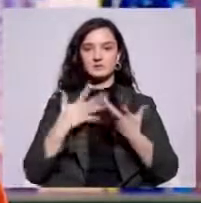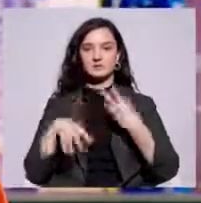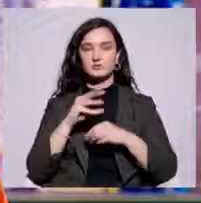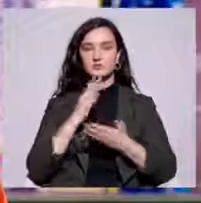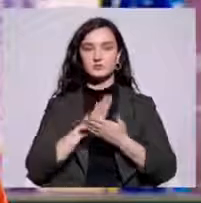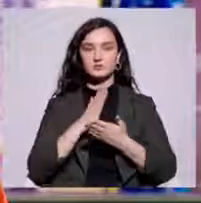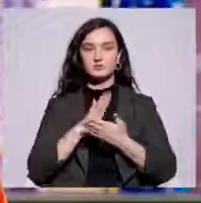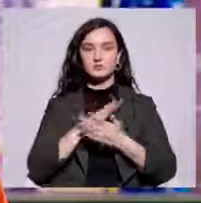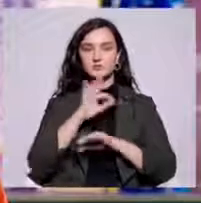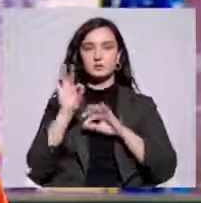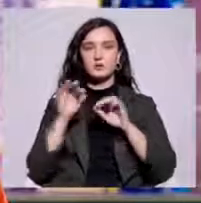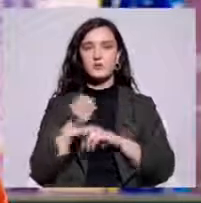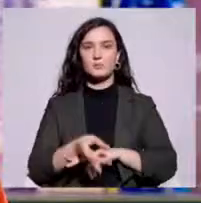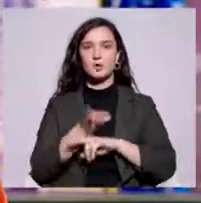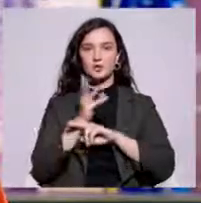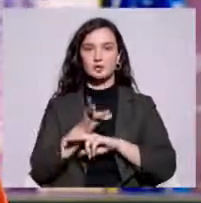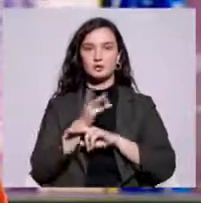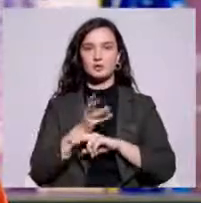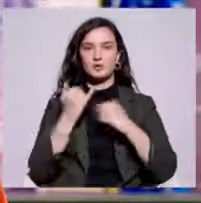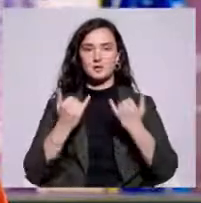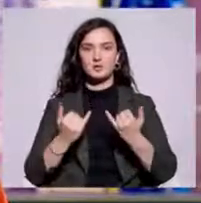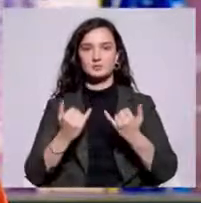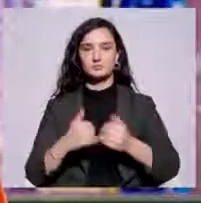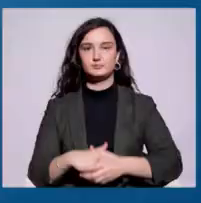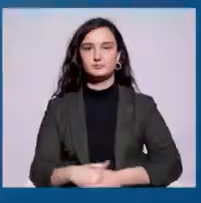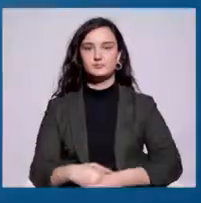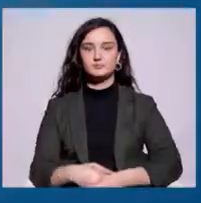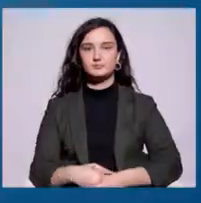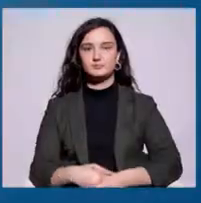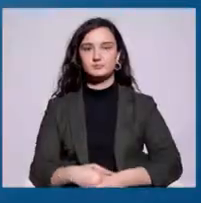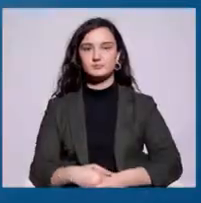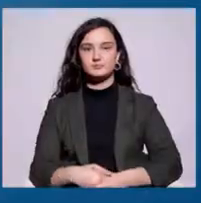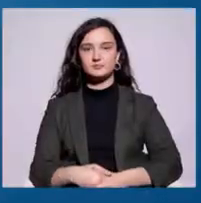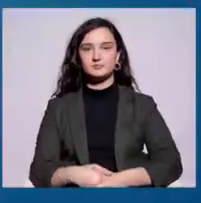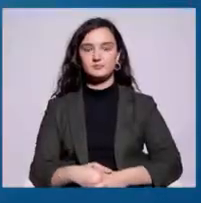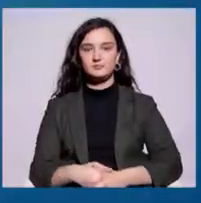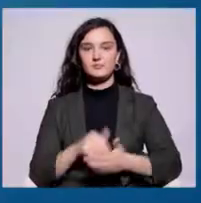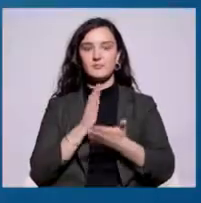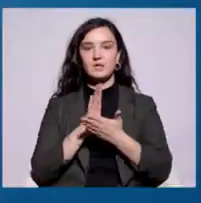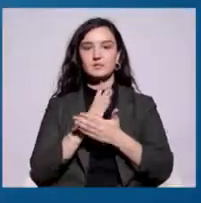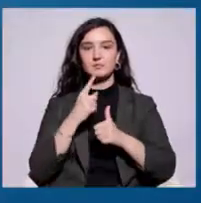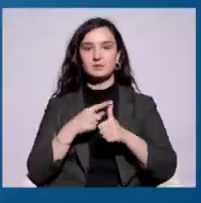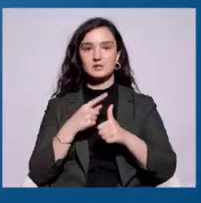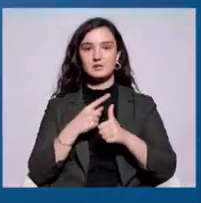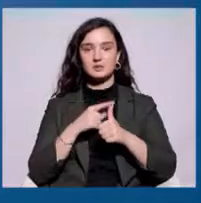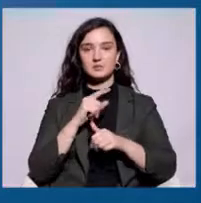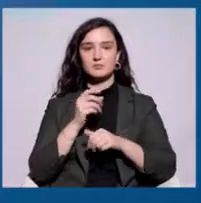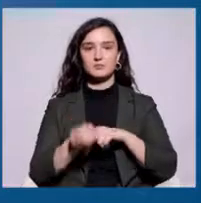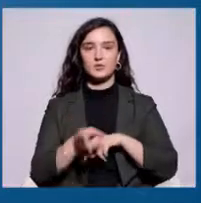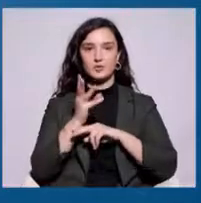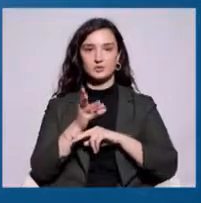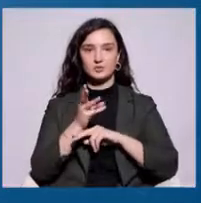have projector. Noun. Projector, არსებითი სახელი,